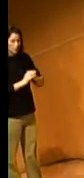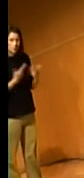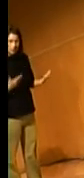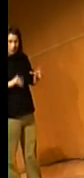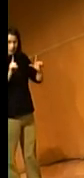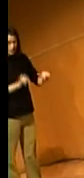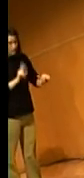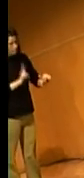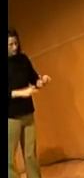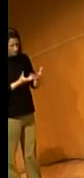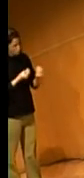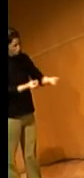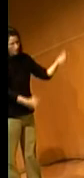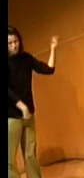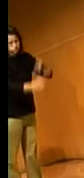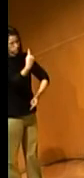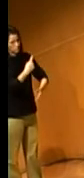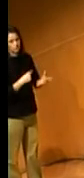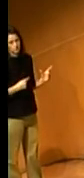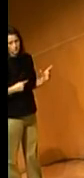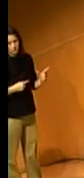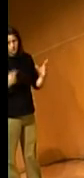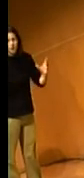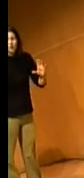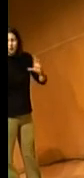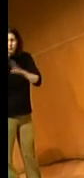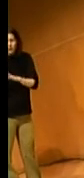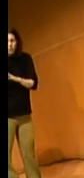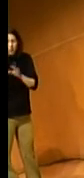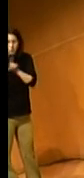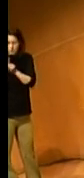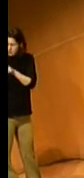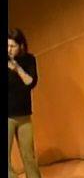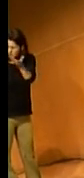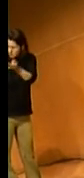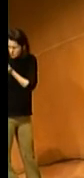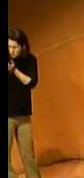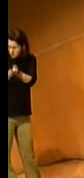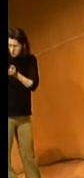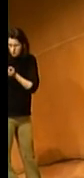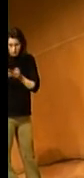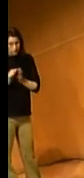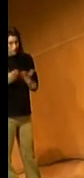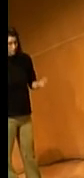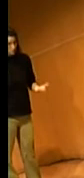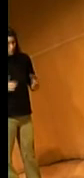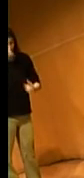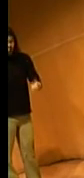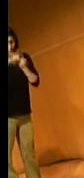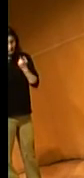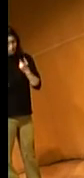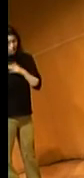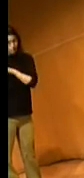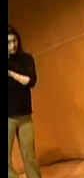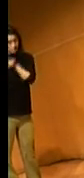en synthétisant un peu ce qui a été dit, puisqu'on a présenté, la volonté c'était de présenter des professionnels